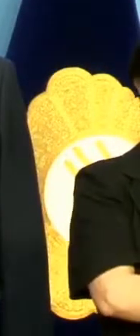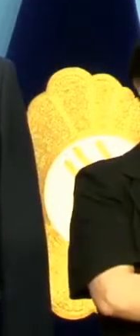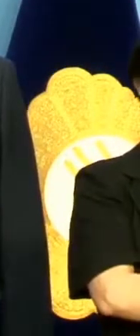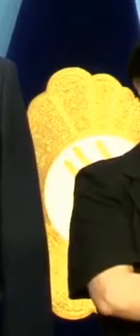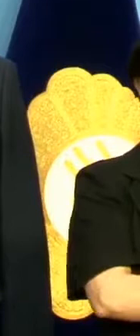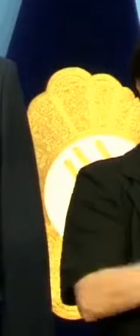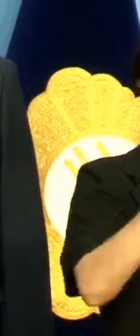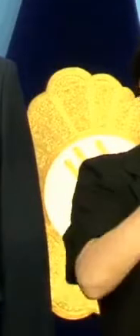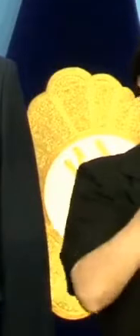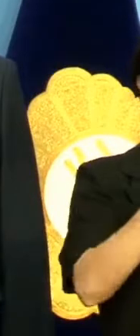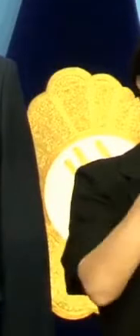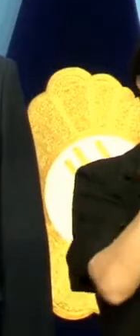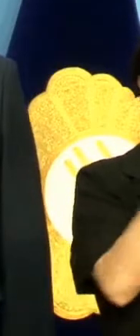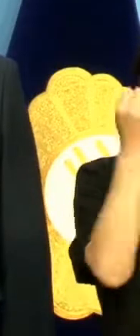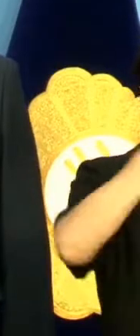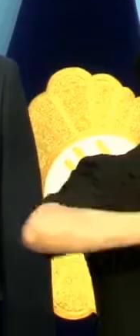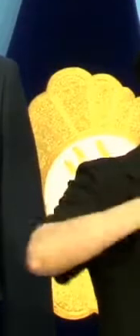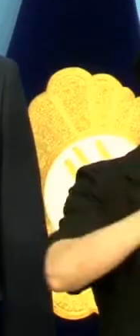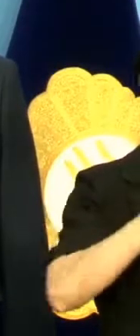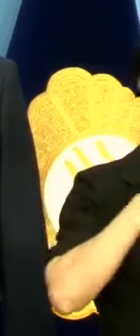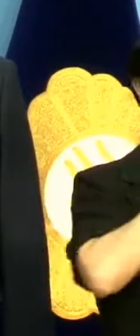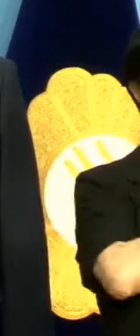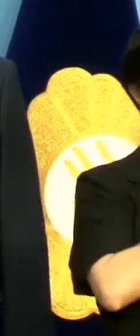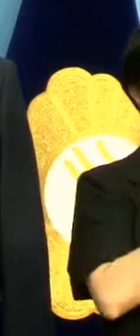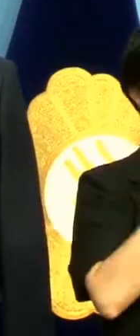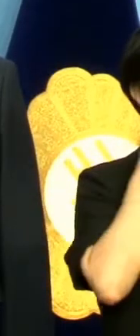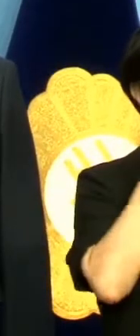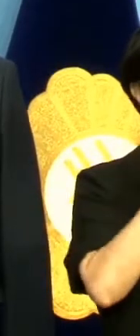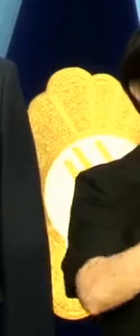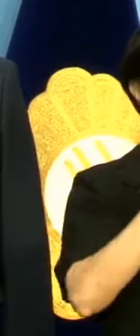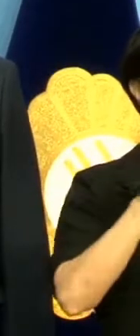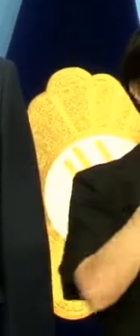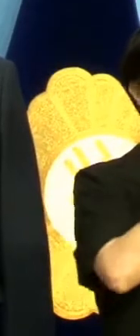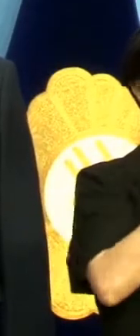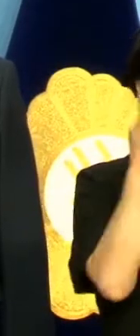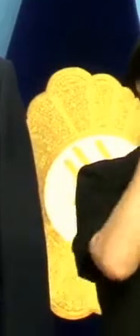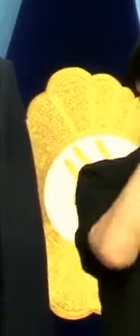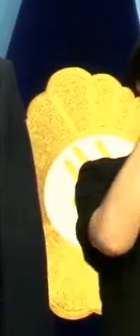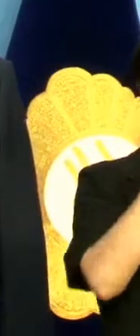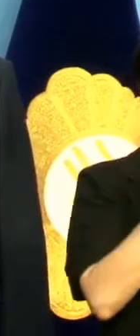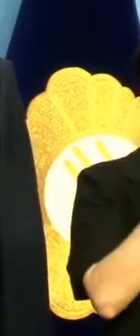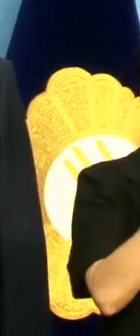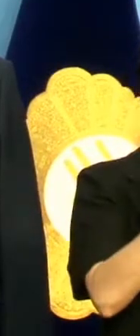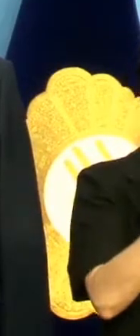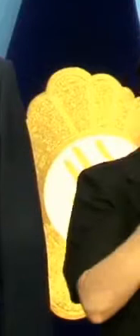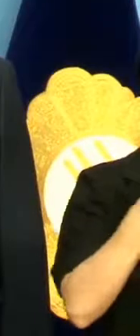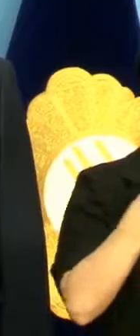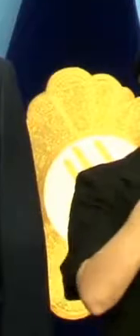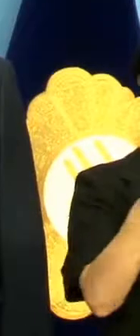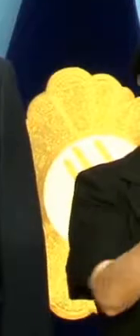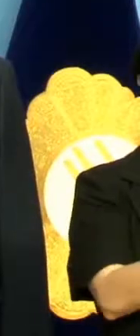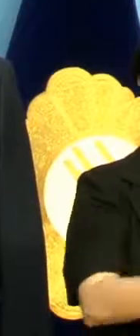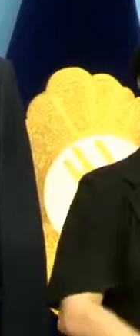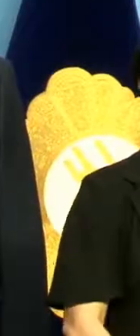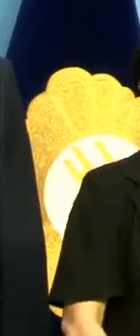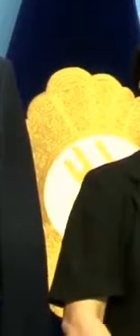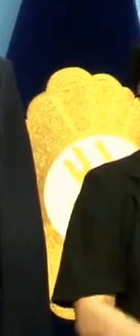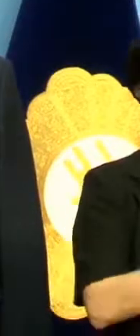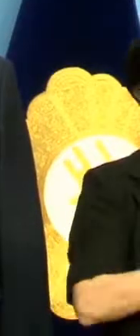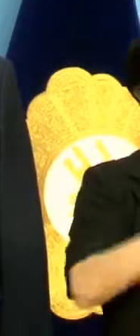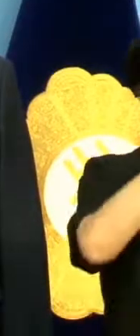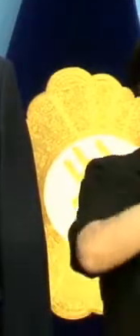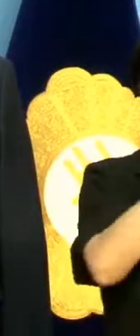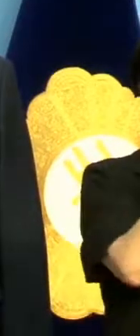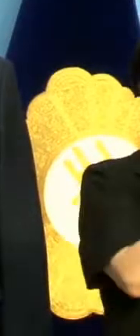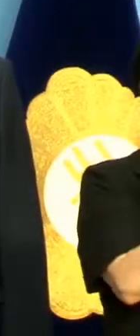자본시장 포이 반등 혐의 등을 포착해서 오늘 대검찰청에 고발 수사를 요청합니다 공직 선거법